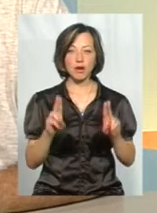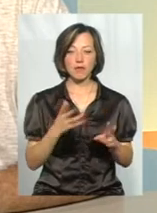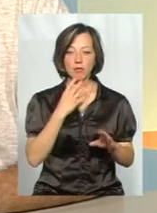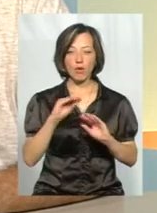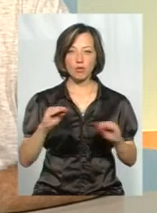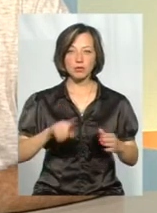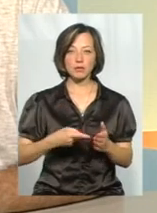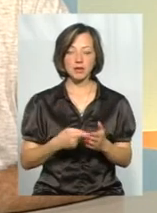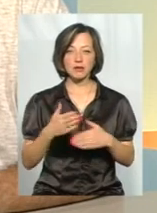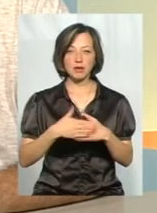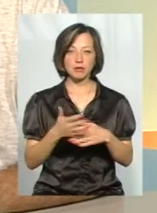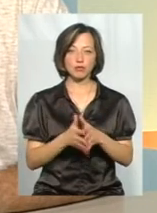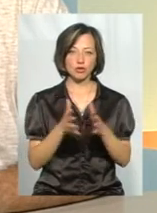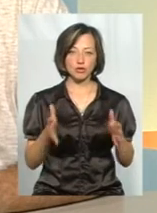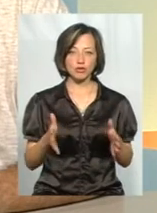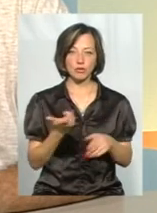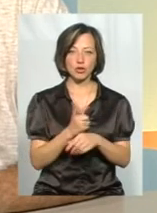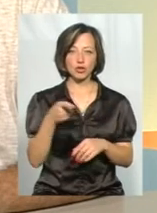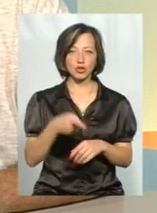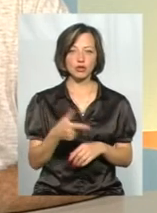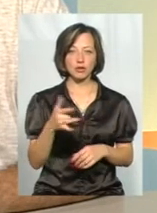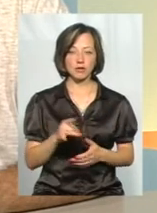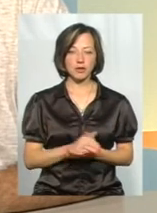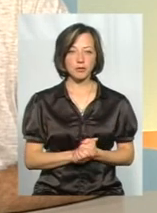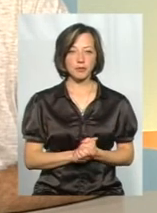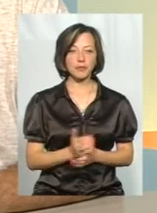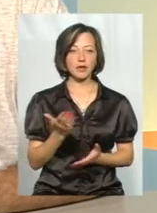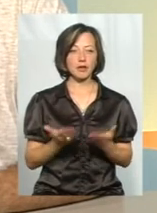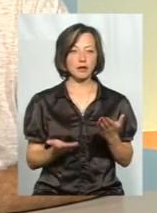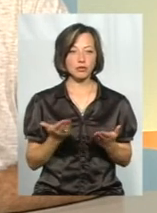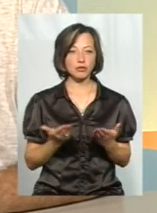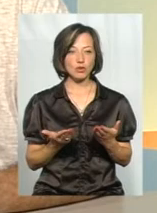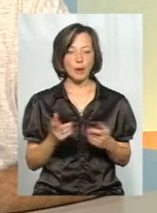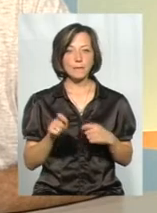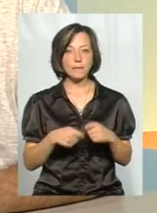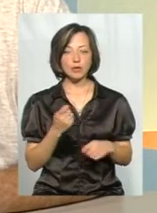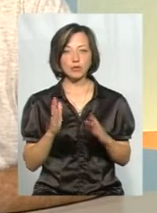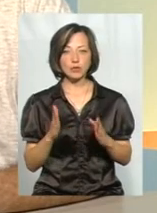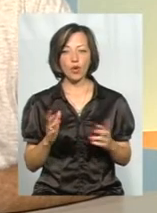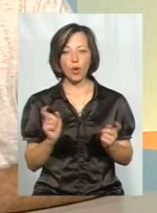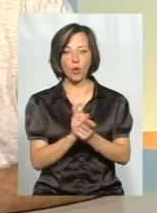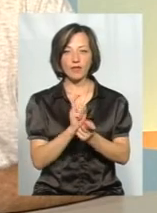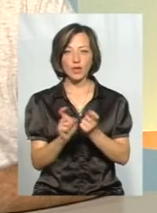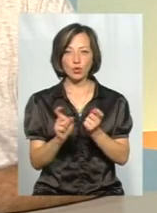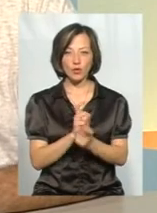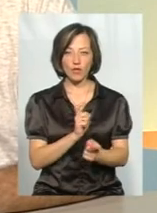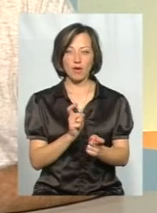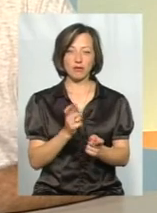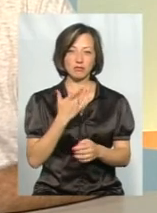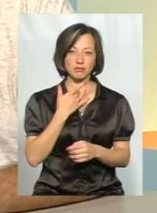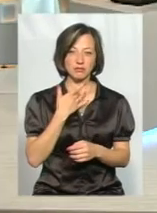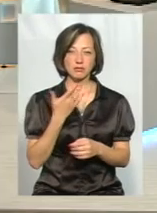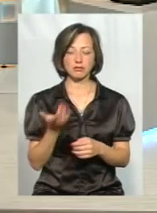благоустрою міста, де санкція набагато більша, понад 1000 гривень. Тобто, якщо правопорушники будуть конфліктувати, вони будуть